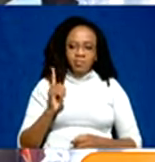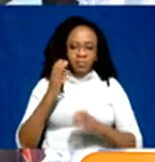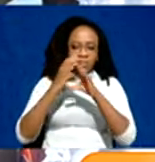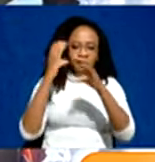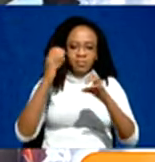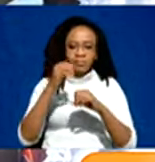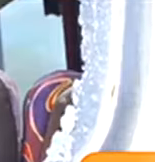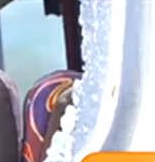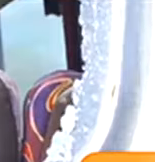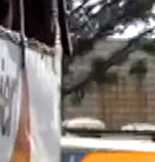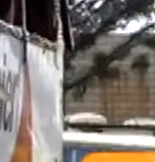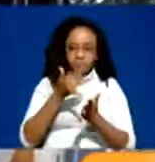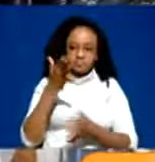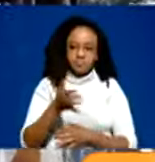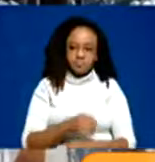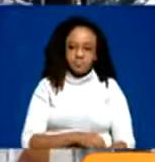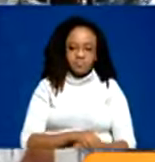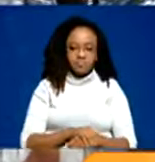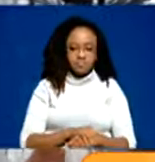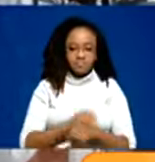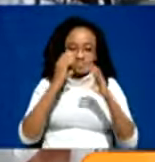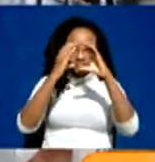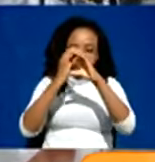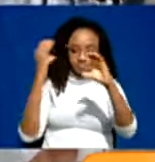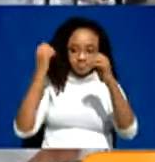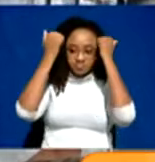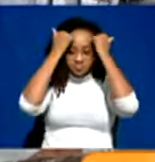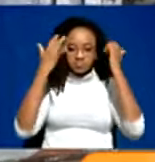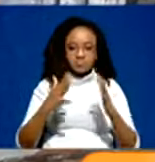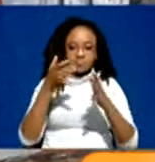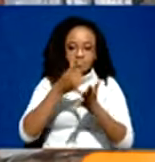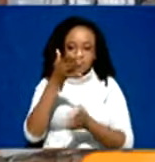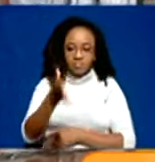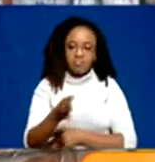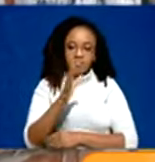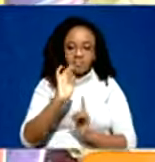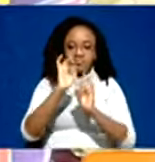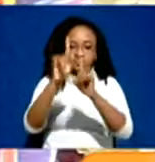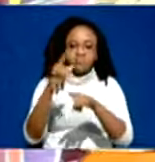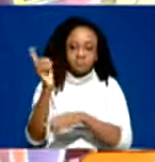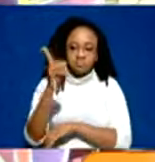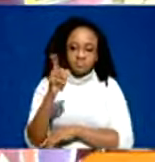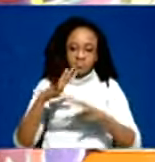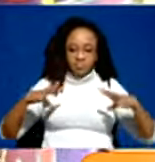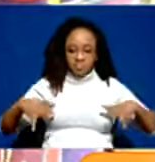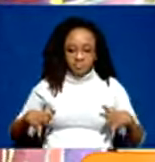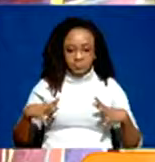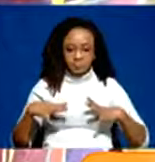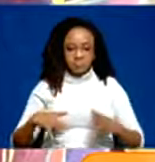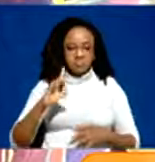likiwasafirisha wanafunzi wa shule ya upili ya wavulana ya Chavakali kuelekea Nairobi kwa likizo ya mwisho wa muhula wa